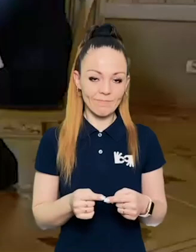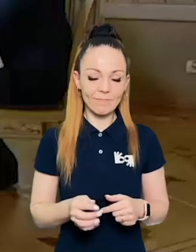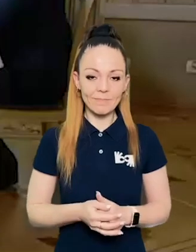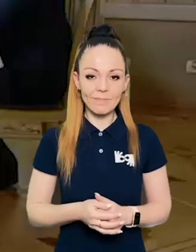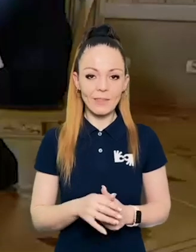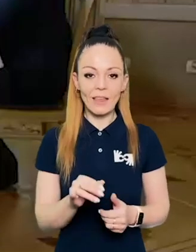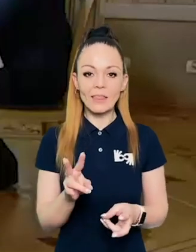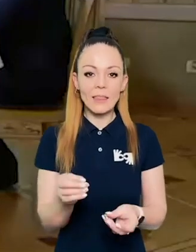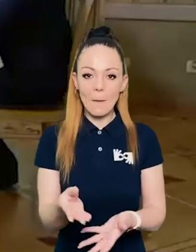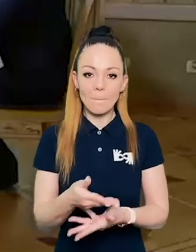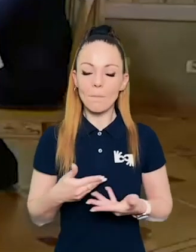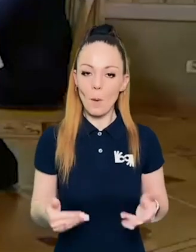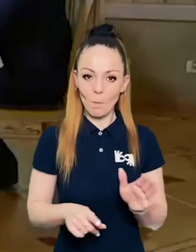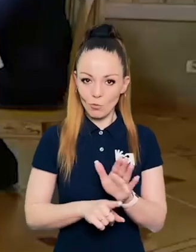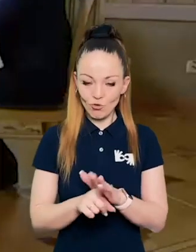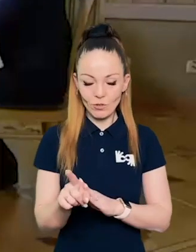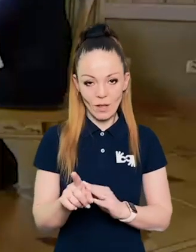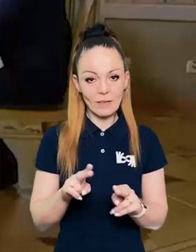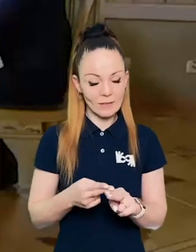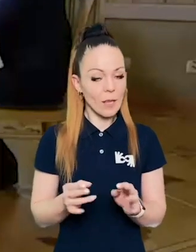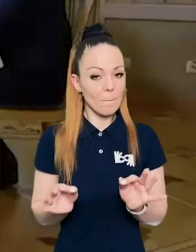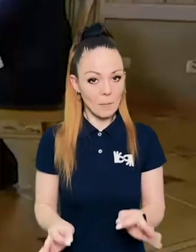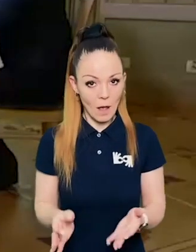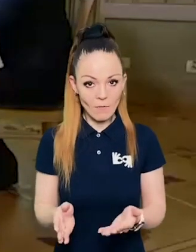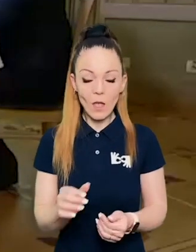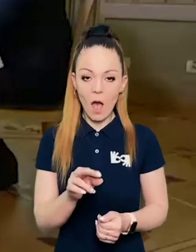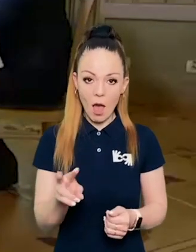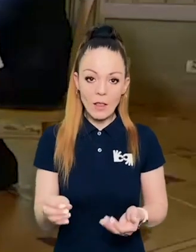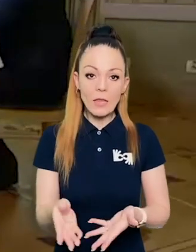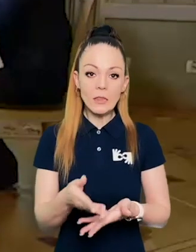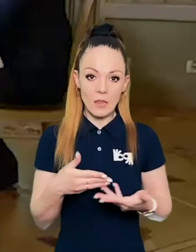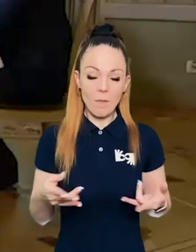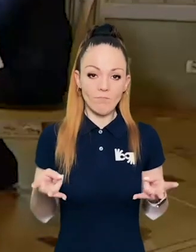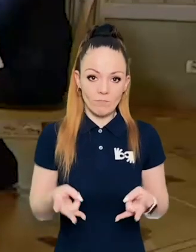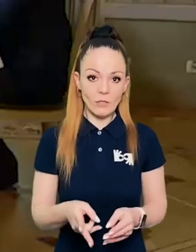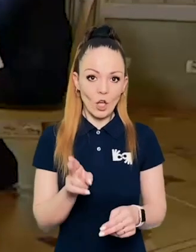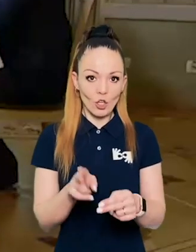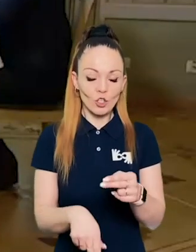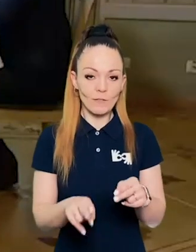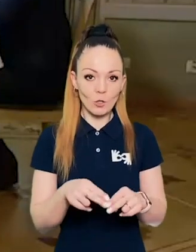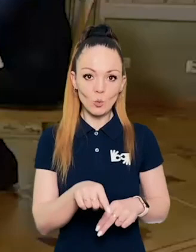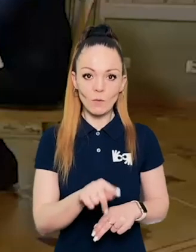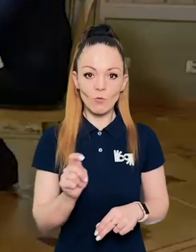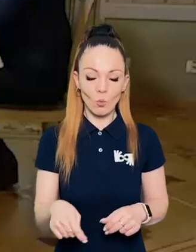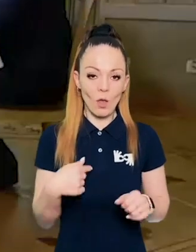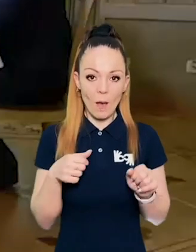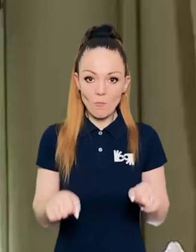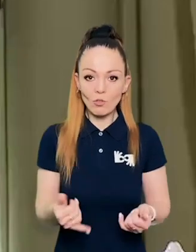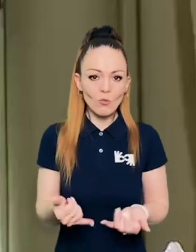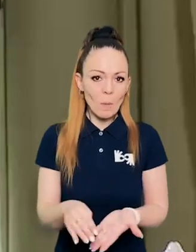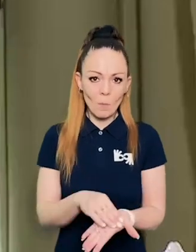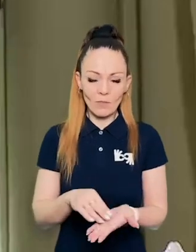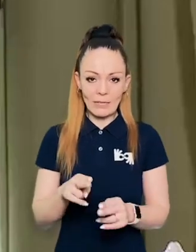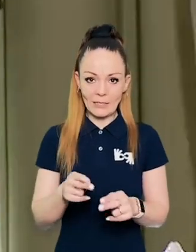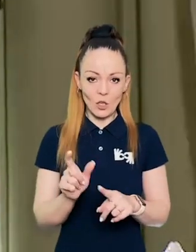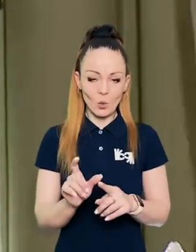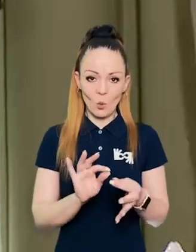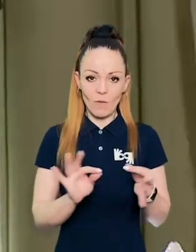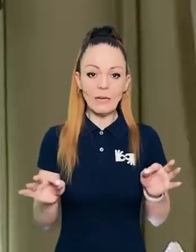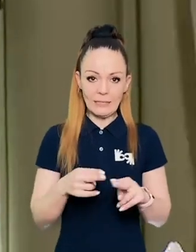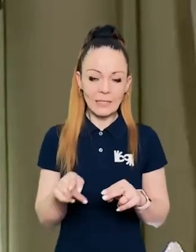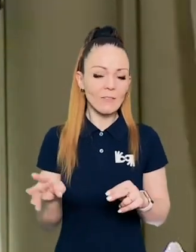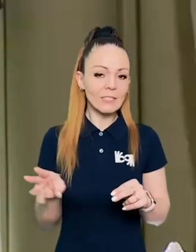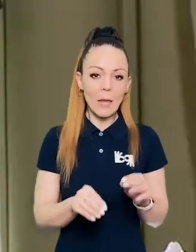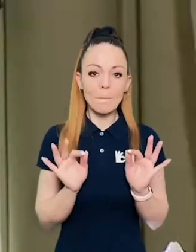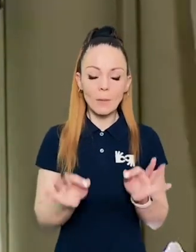він змінився. І не ми починали, це є правда, але нам закінчувати війну. Я можу сьогодні повторити